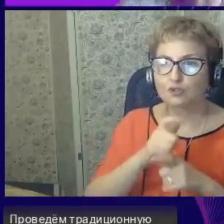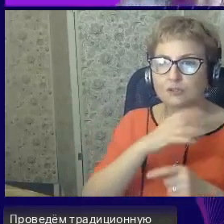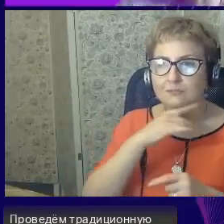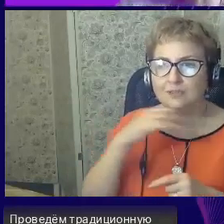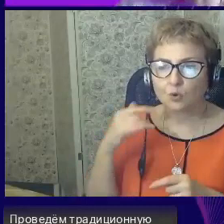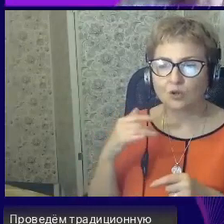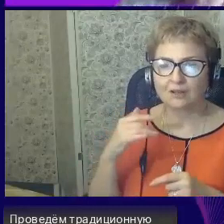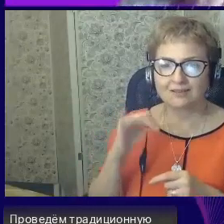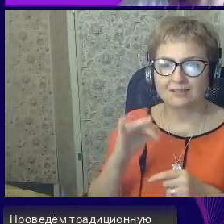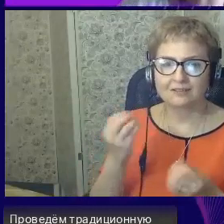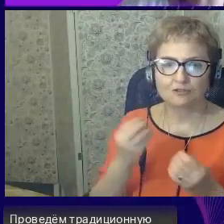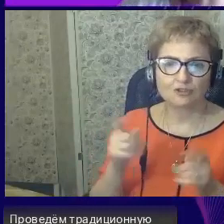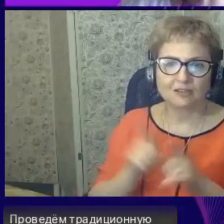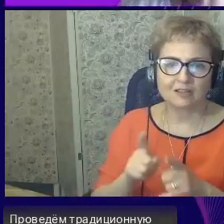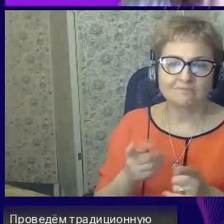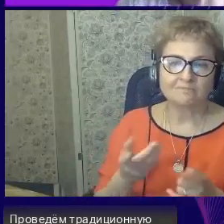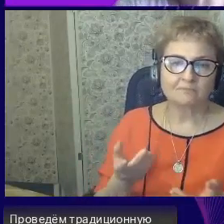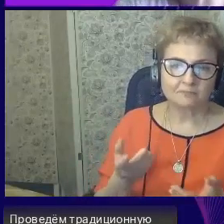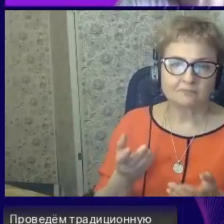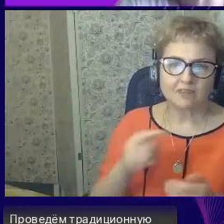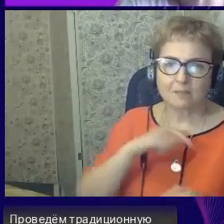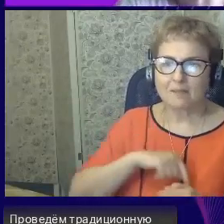очень много еще таких вот